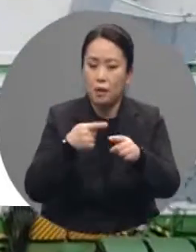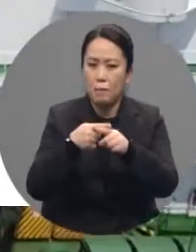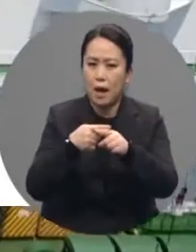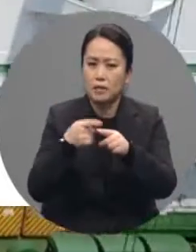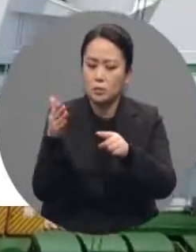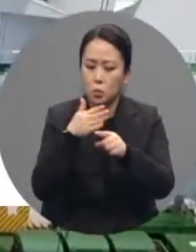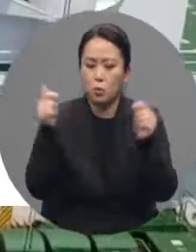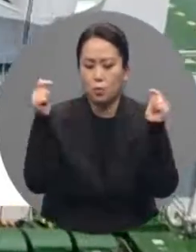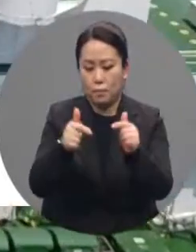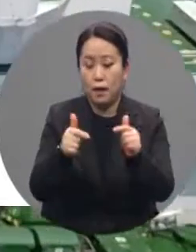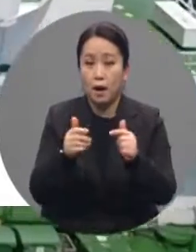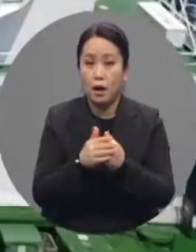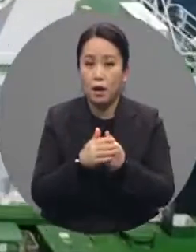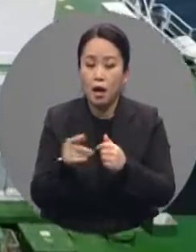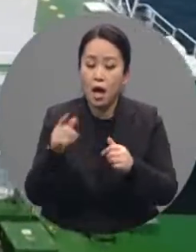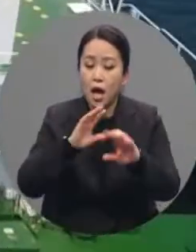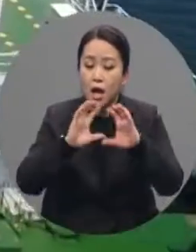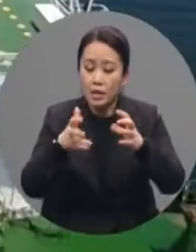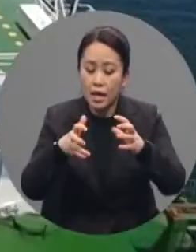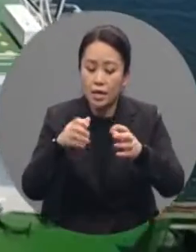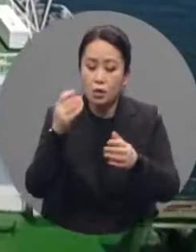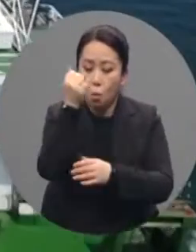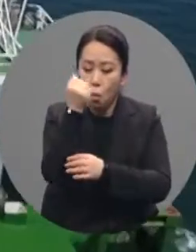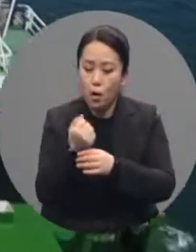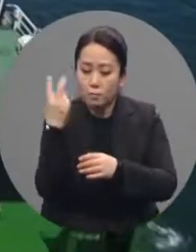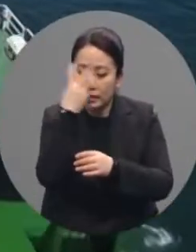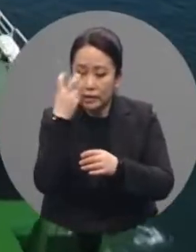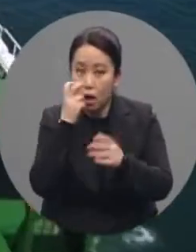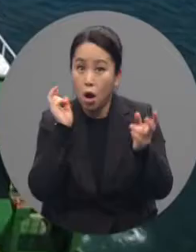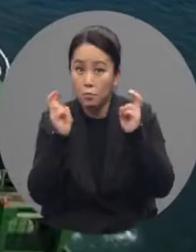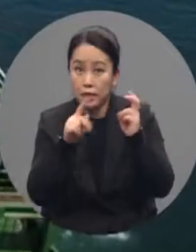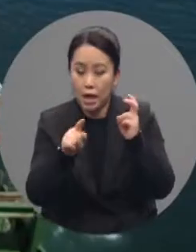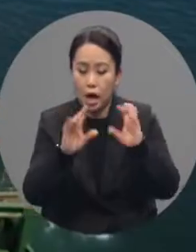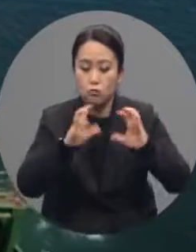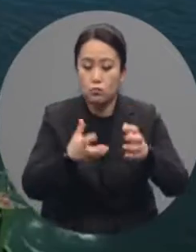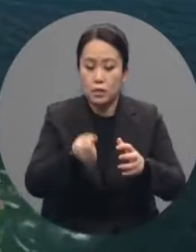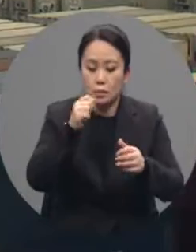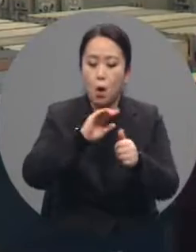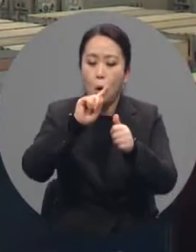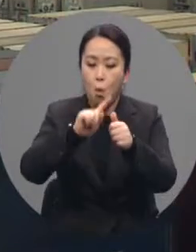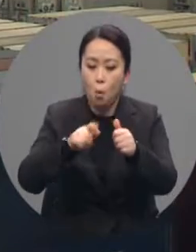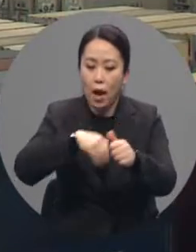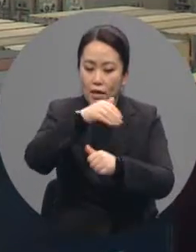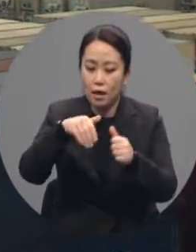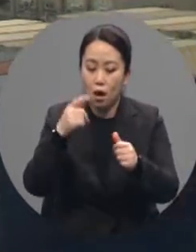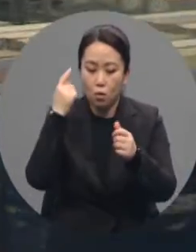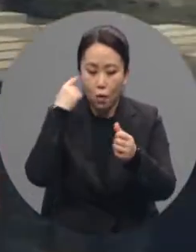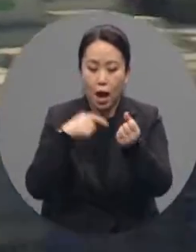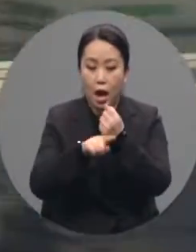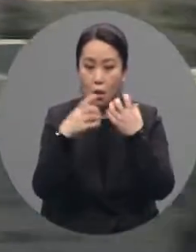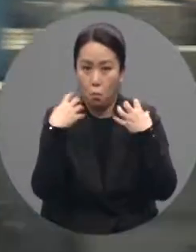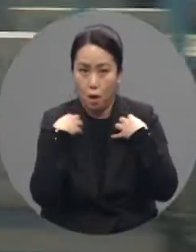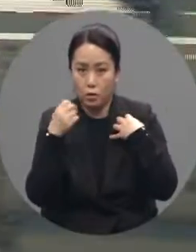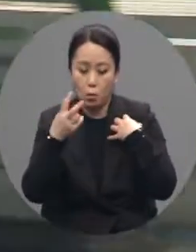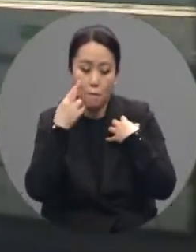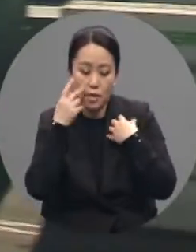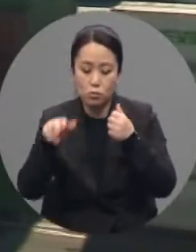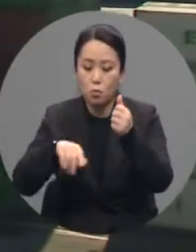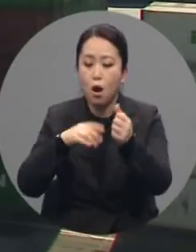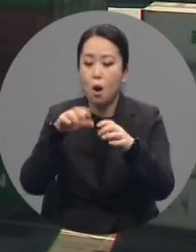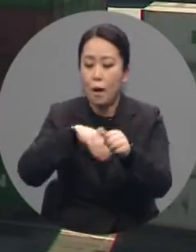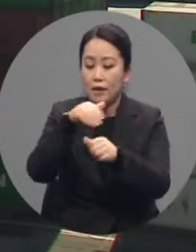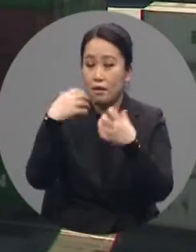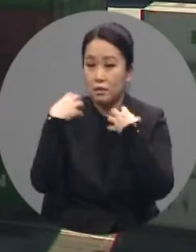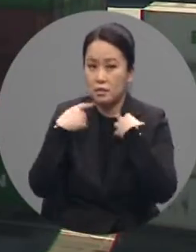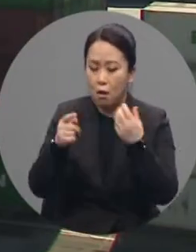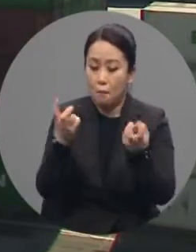것으로 나타났습니다. 대기오염 측정업체가 국립환경과학원과 미국 환경청의 산정 방식을 활용해 선박